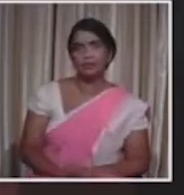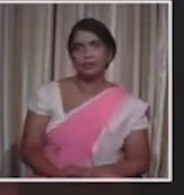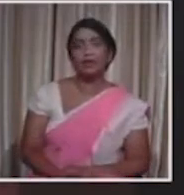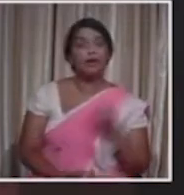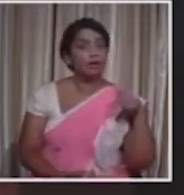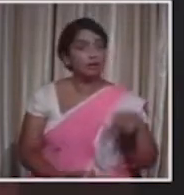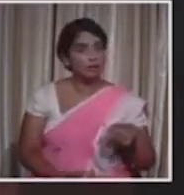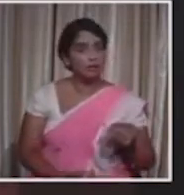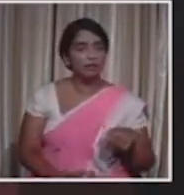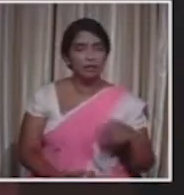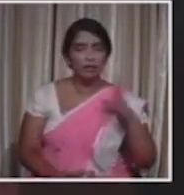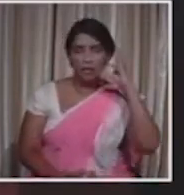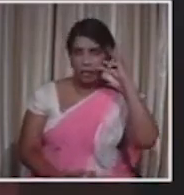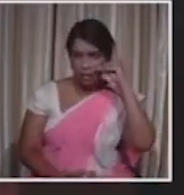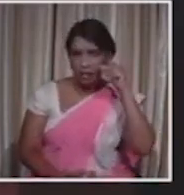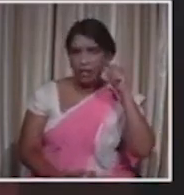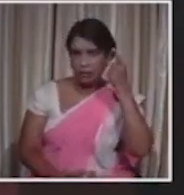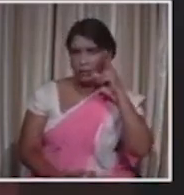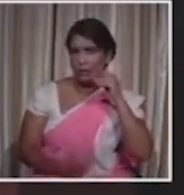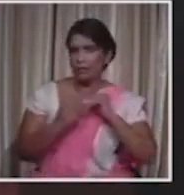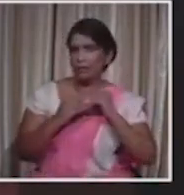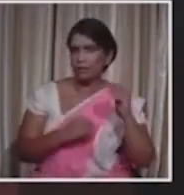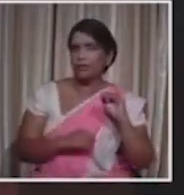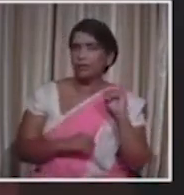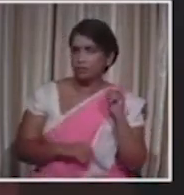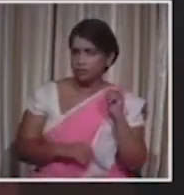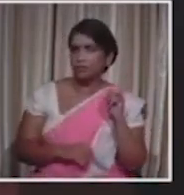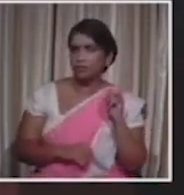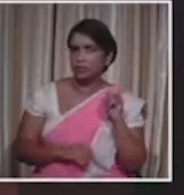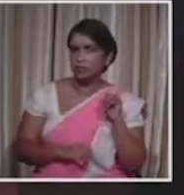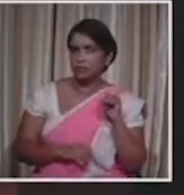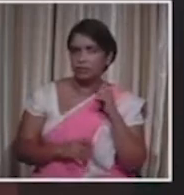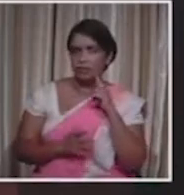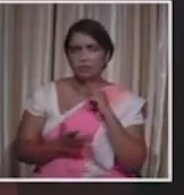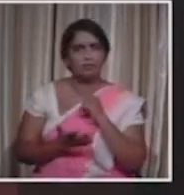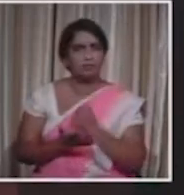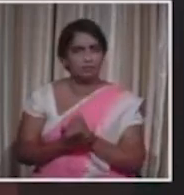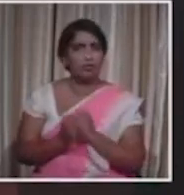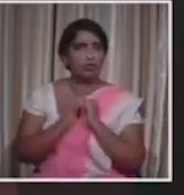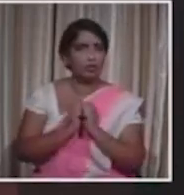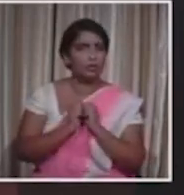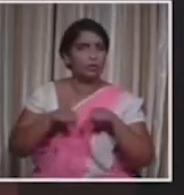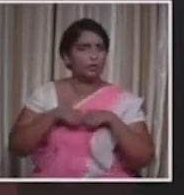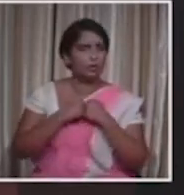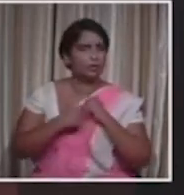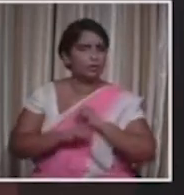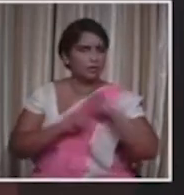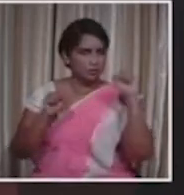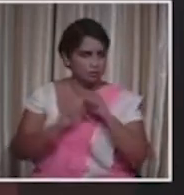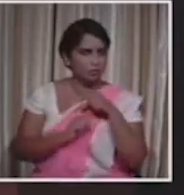අද මැදියම් රැයේ සිට යම්කිසි බරපතල වෘත්ති සමිති ක්‍රියාමාර්ගයක්